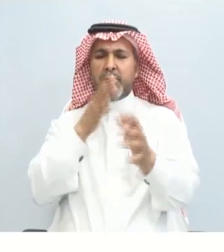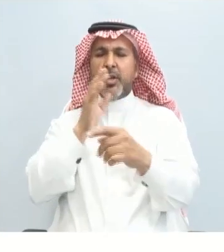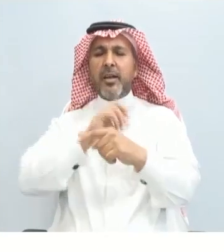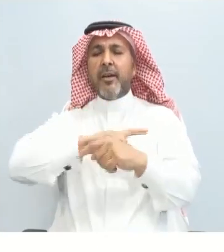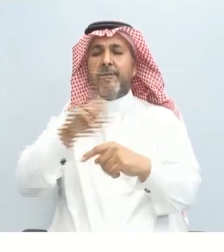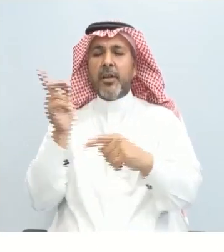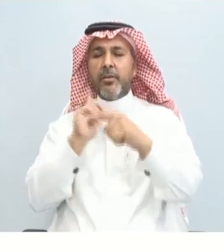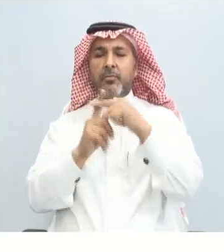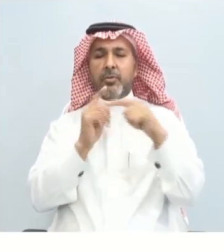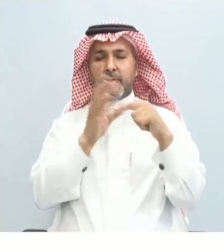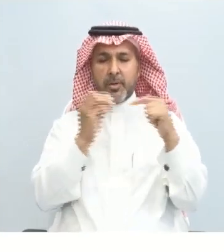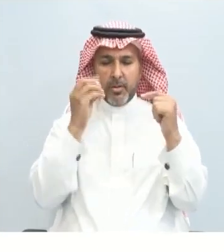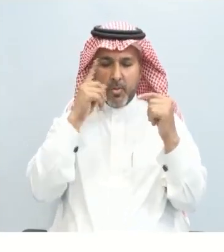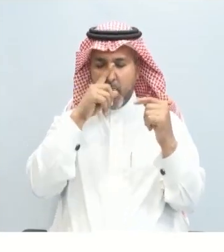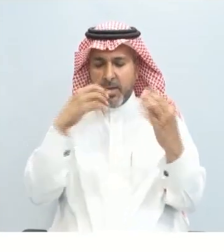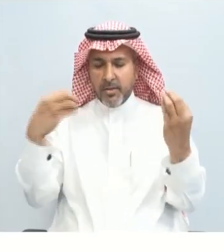بالايشادو